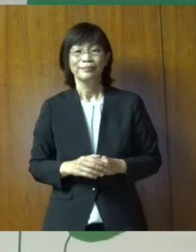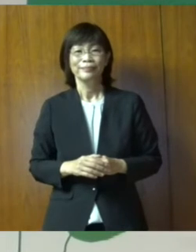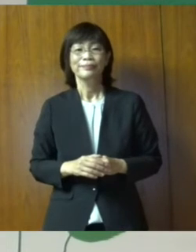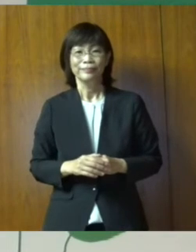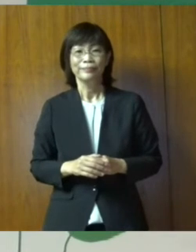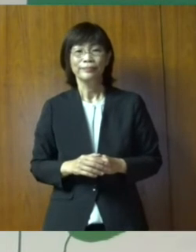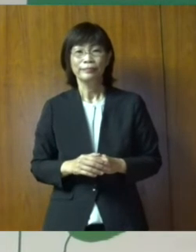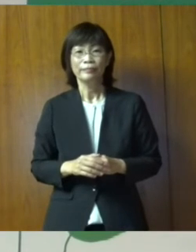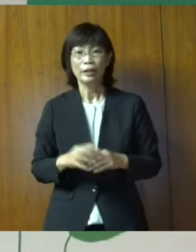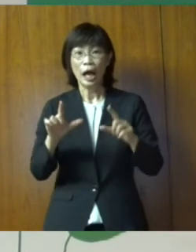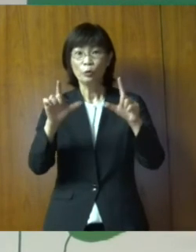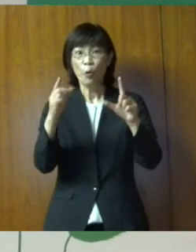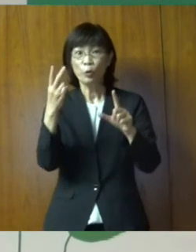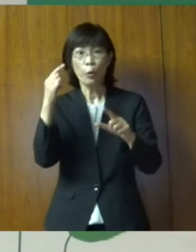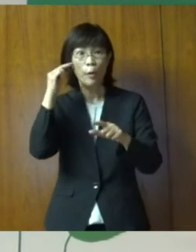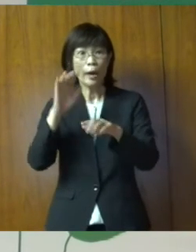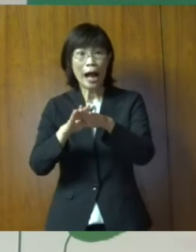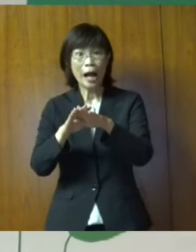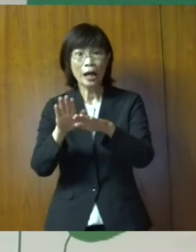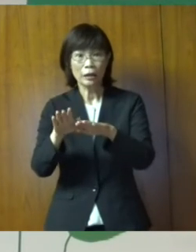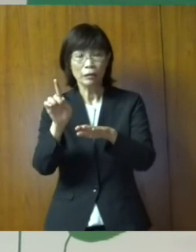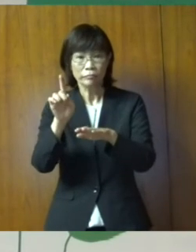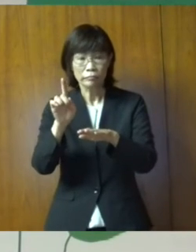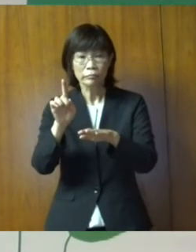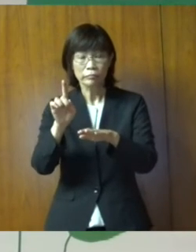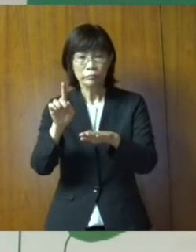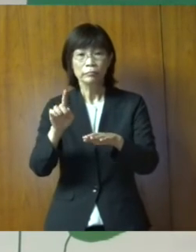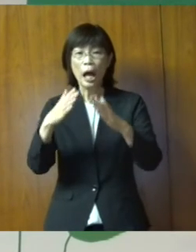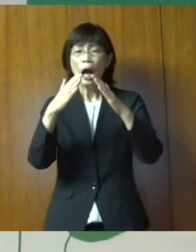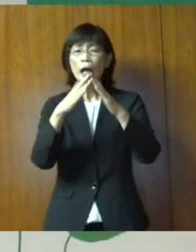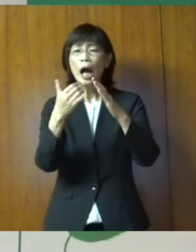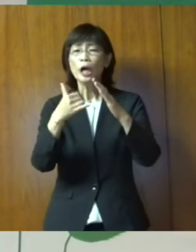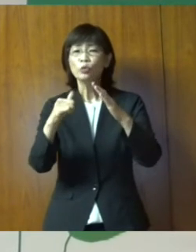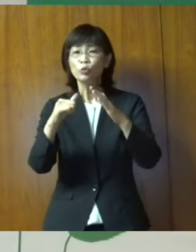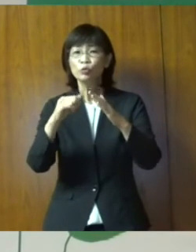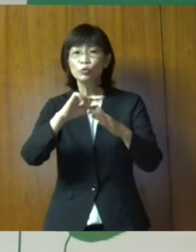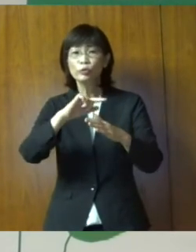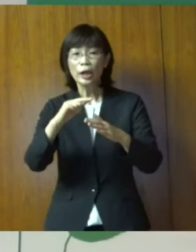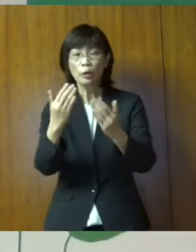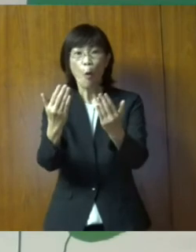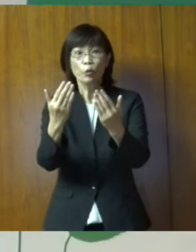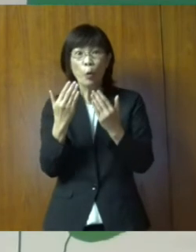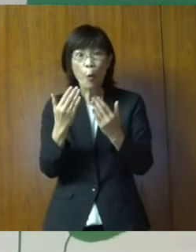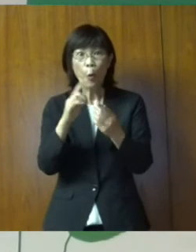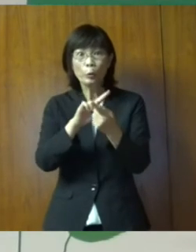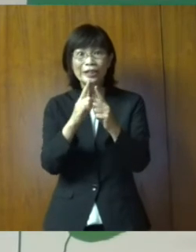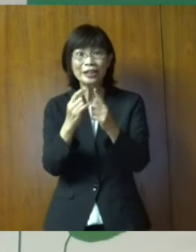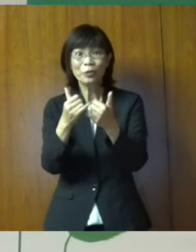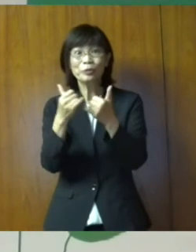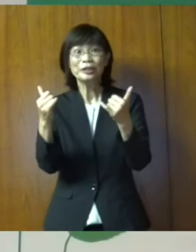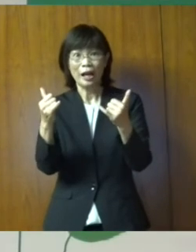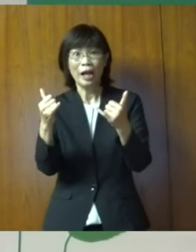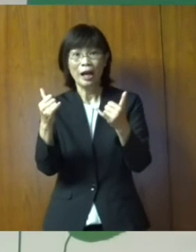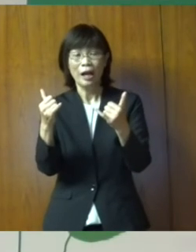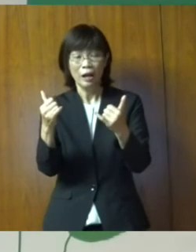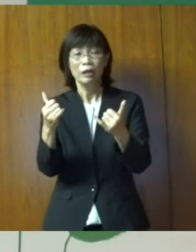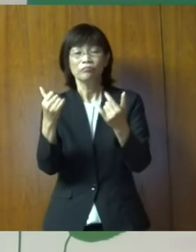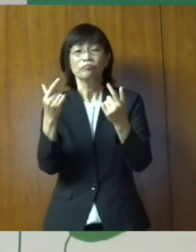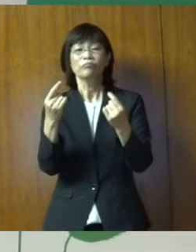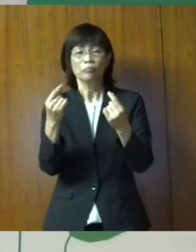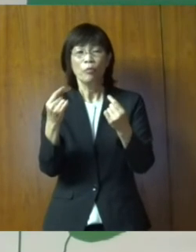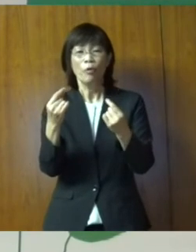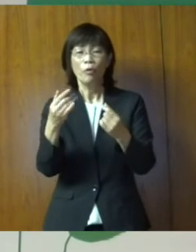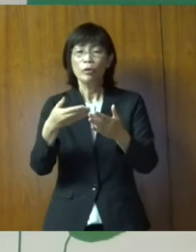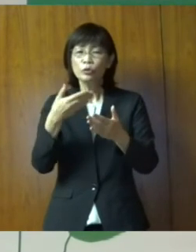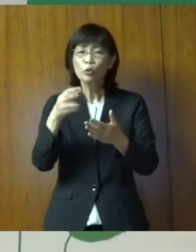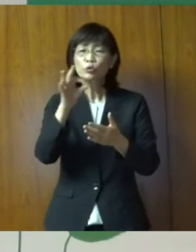また東京都の見解により、同居家族の方など濃厚接触の方が